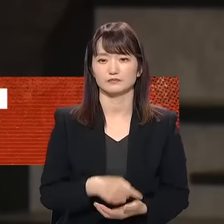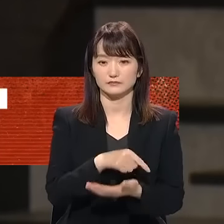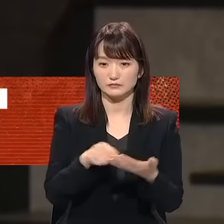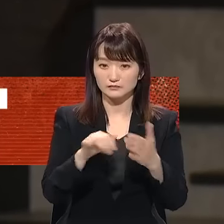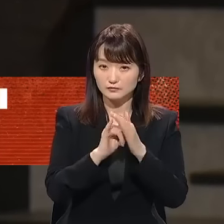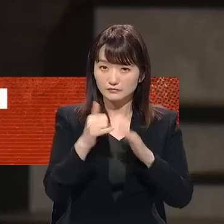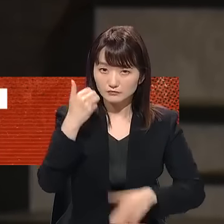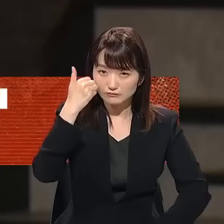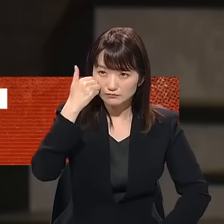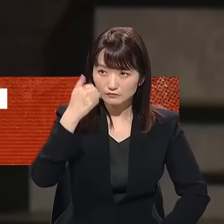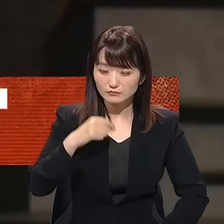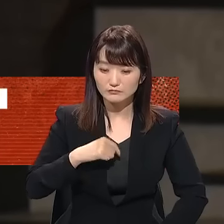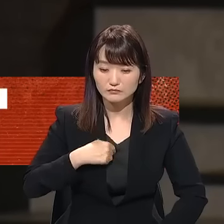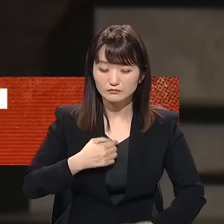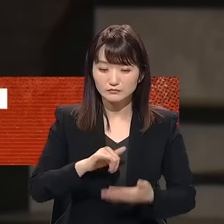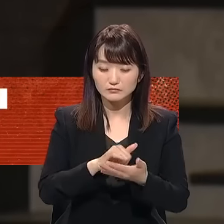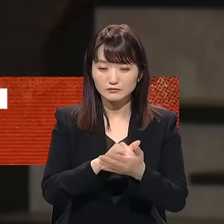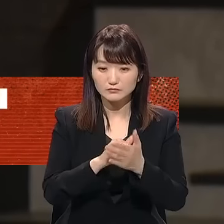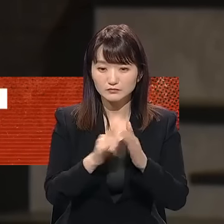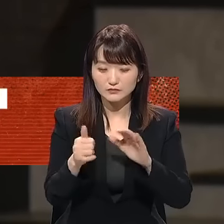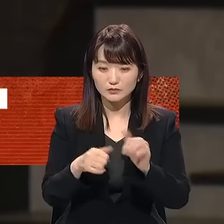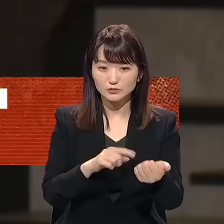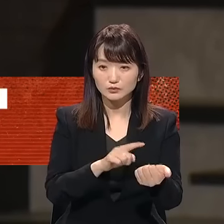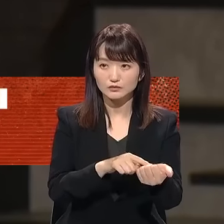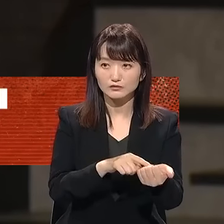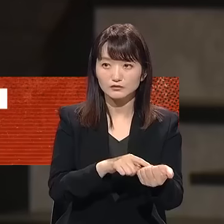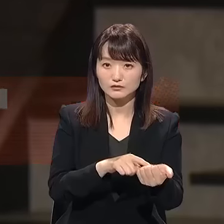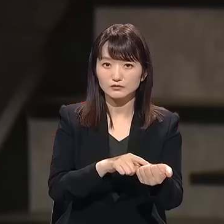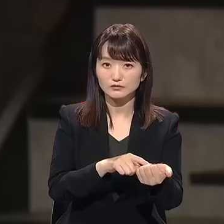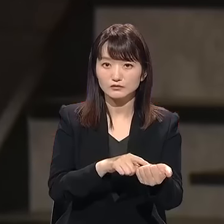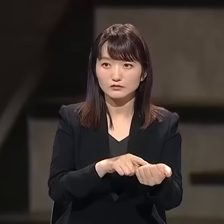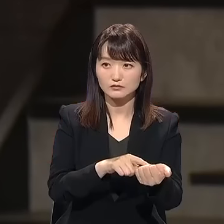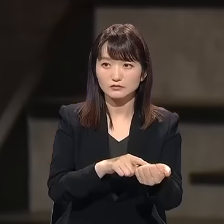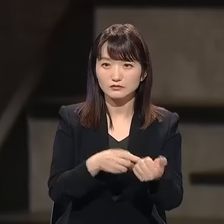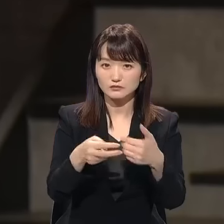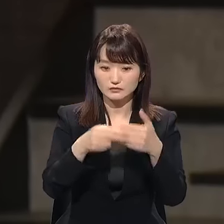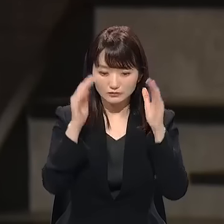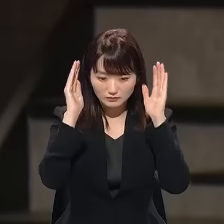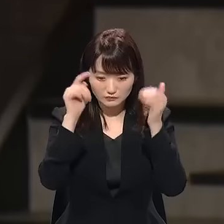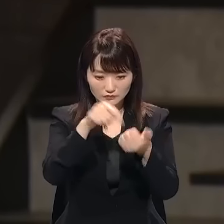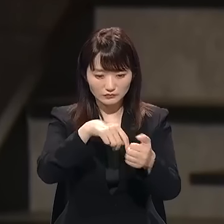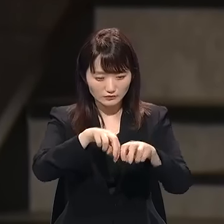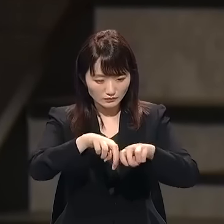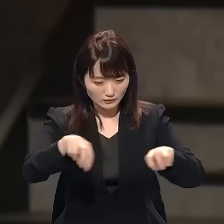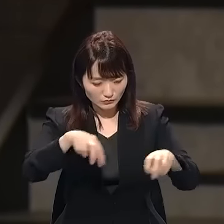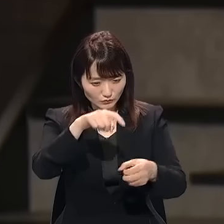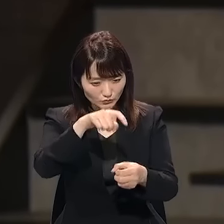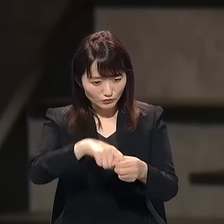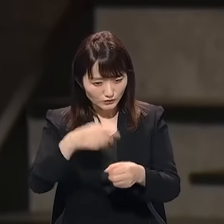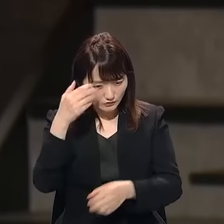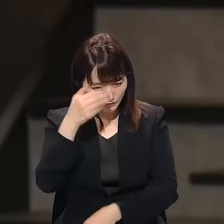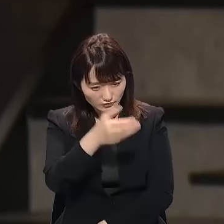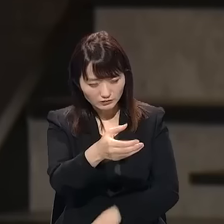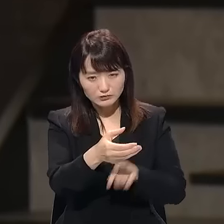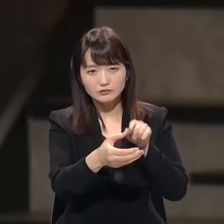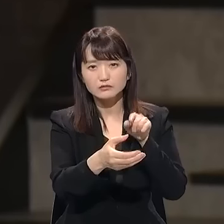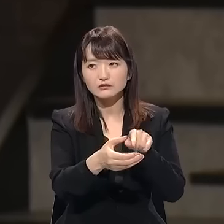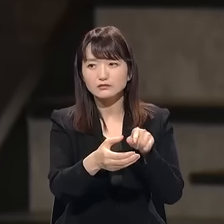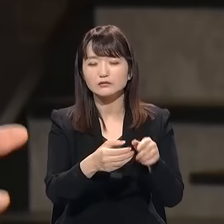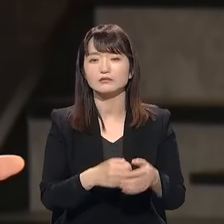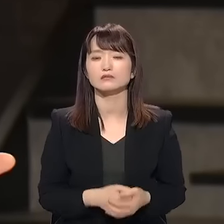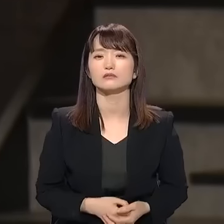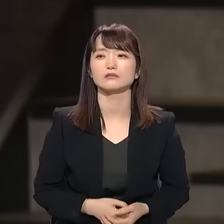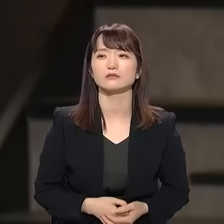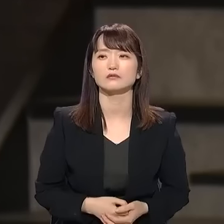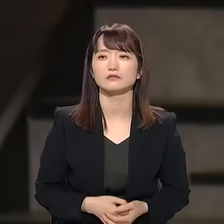누가 자기 그 가족의 시 을 그런 식으로 어 의학 해부용으로 기부를 했는데 이것을 가지고 어 일종의